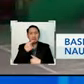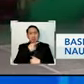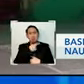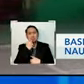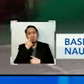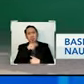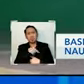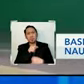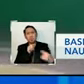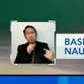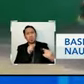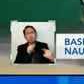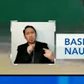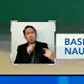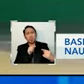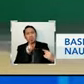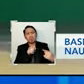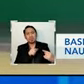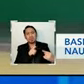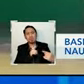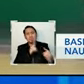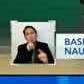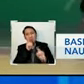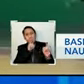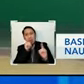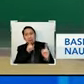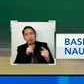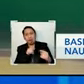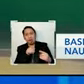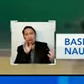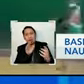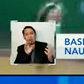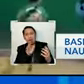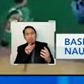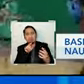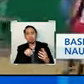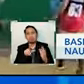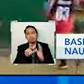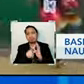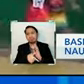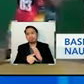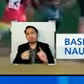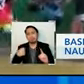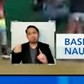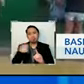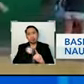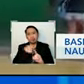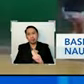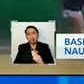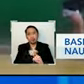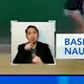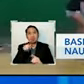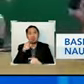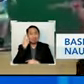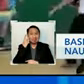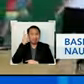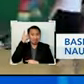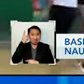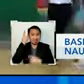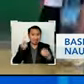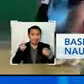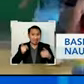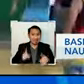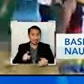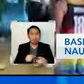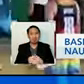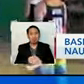sa nagkapikunan at umabot na sa suntukan. Ang isang player, tinadyakan pa ang kalaban dahilan para mahimatay